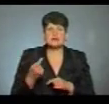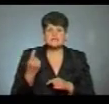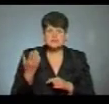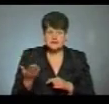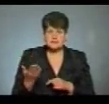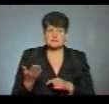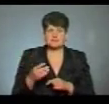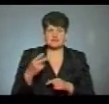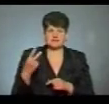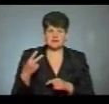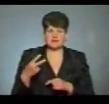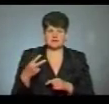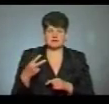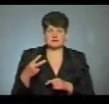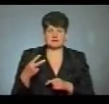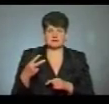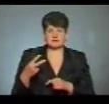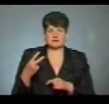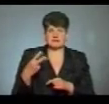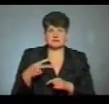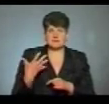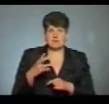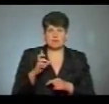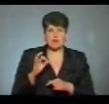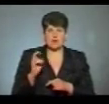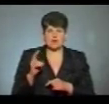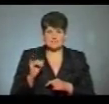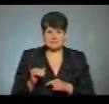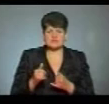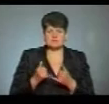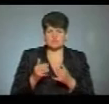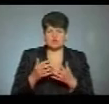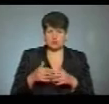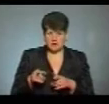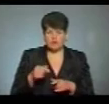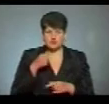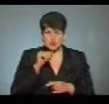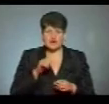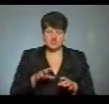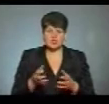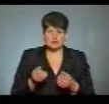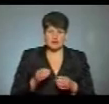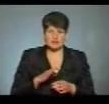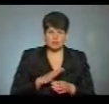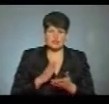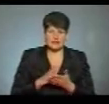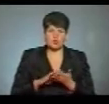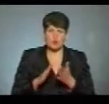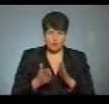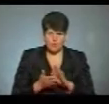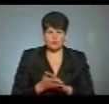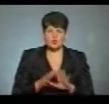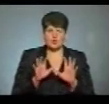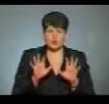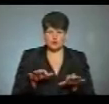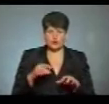з 25 боксами і забезпечити обладнанням. Вчора таке рішення було прийнято, і є певні домовленості з